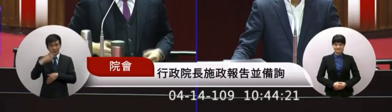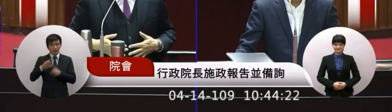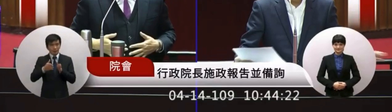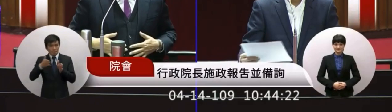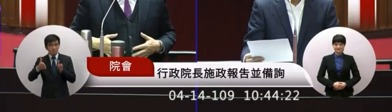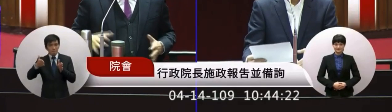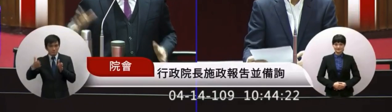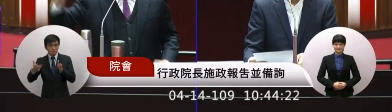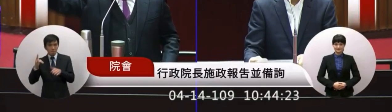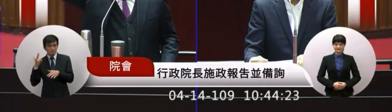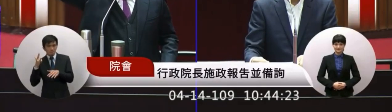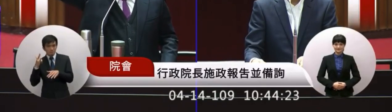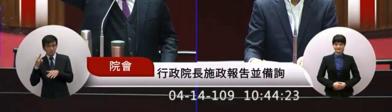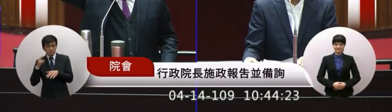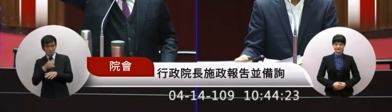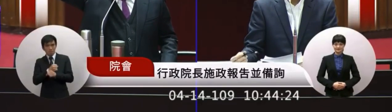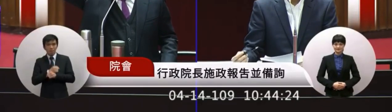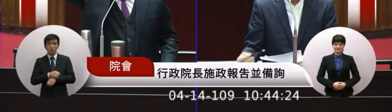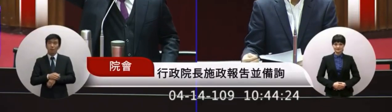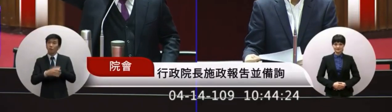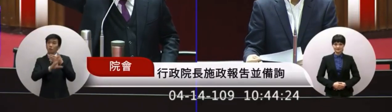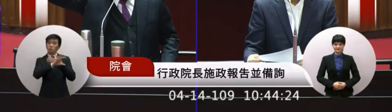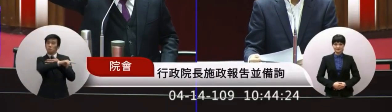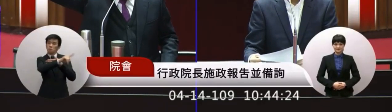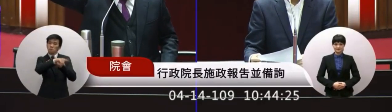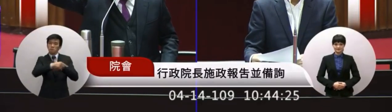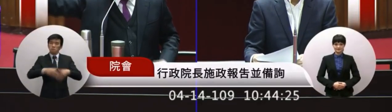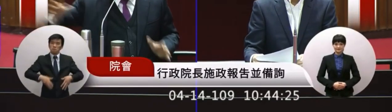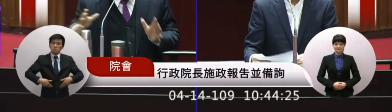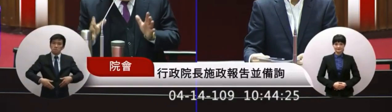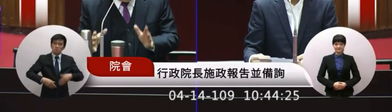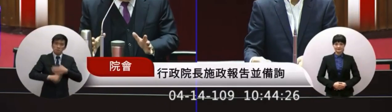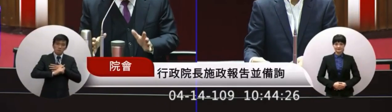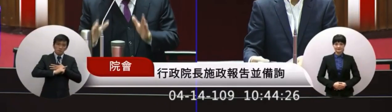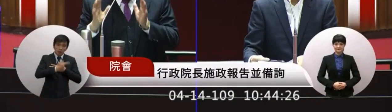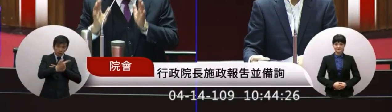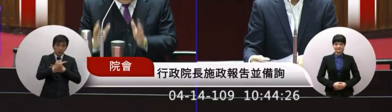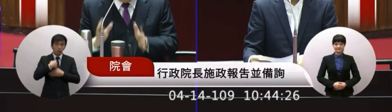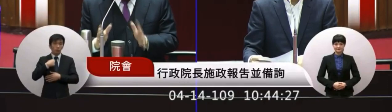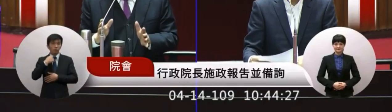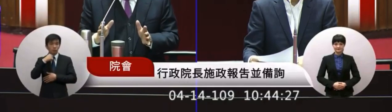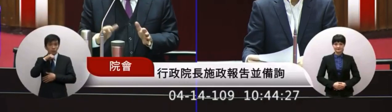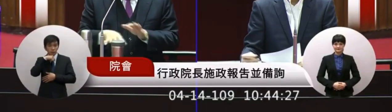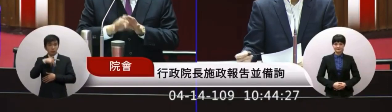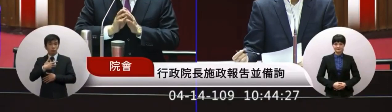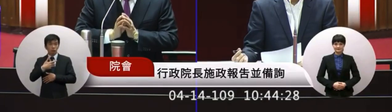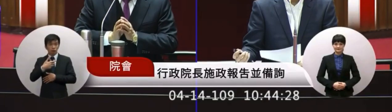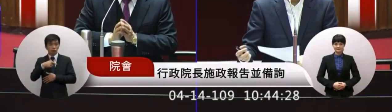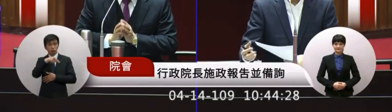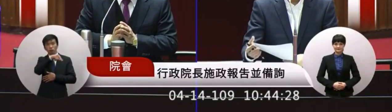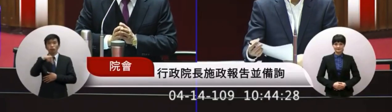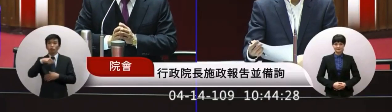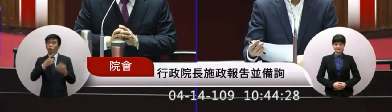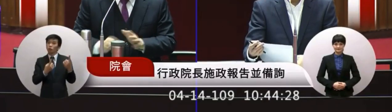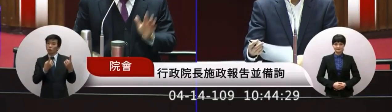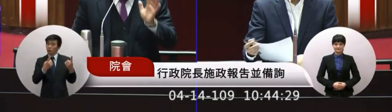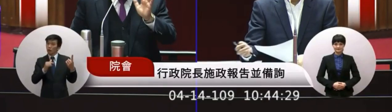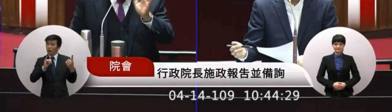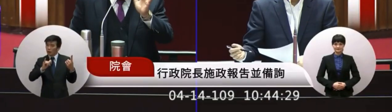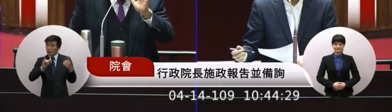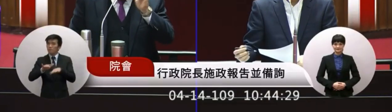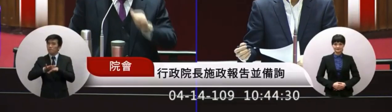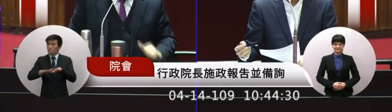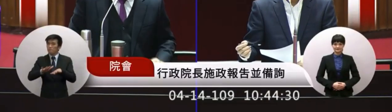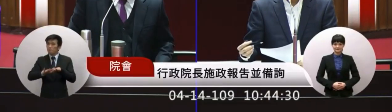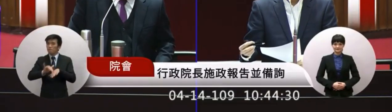起来，真的，外国那么紧张，疫情那么严峻，台湾相对当然比较稳定，但